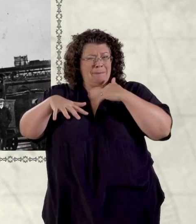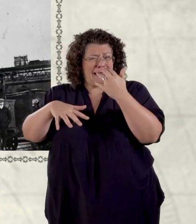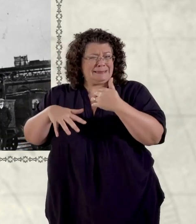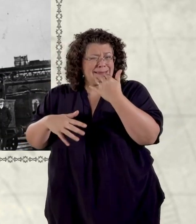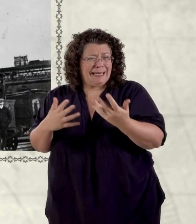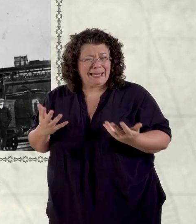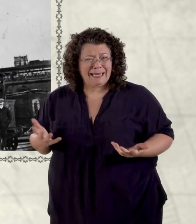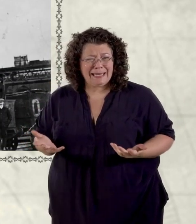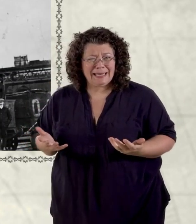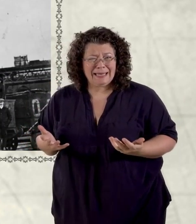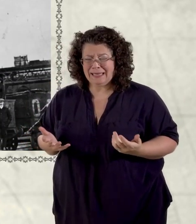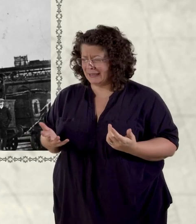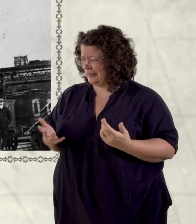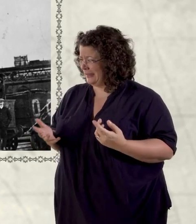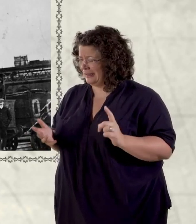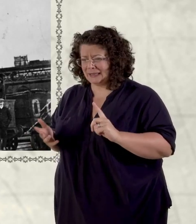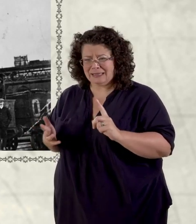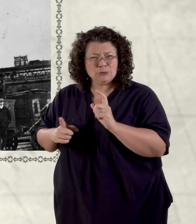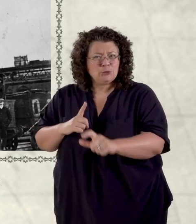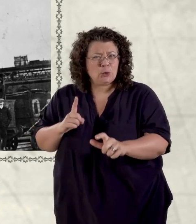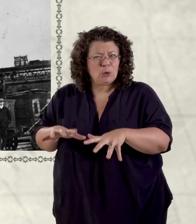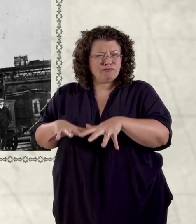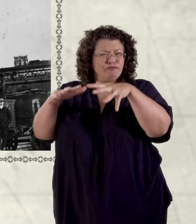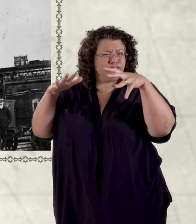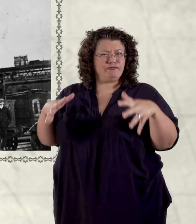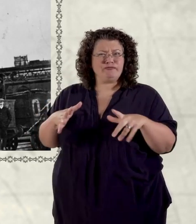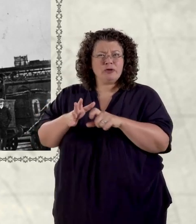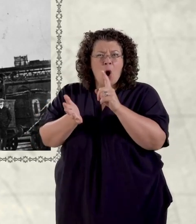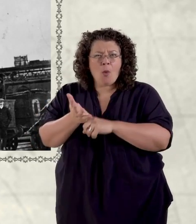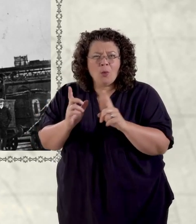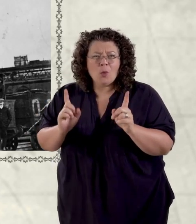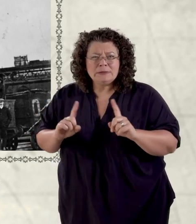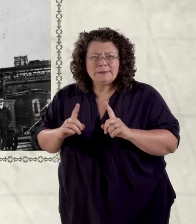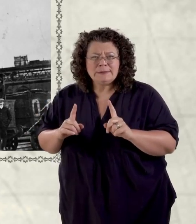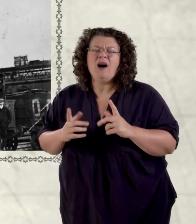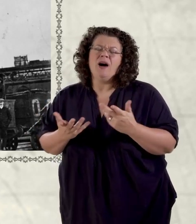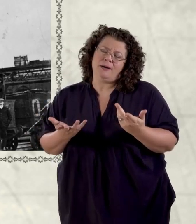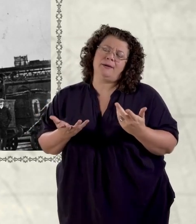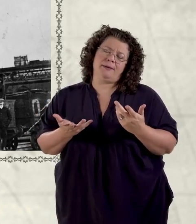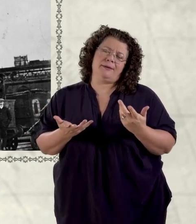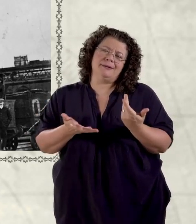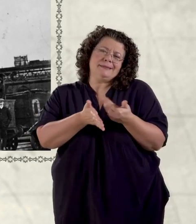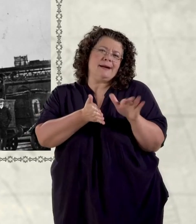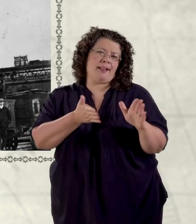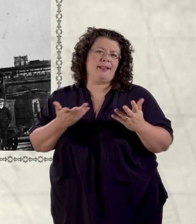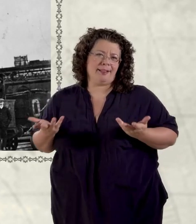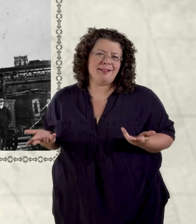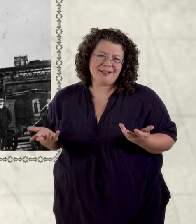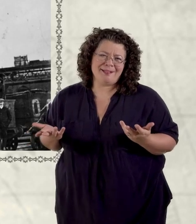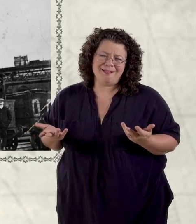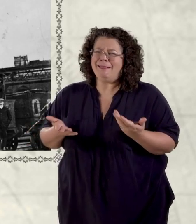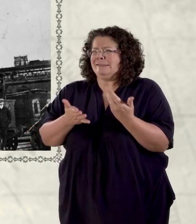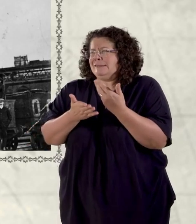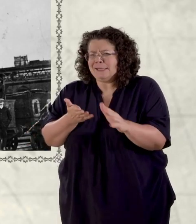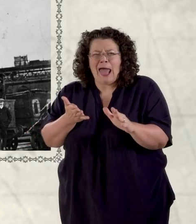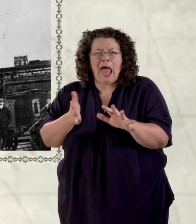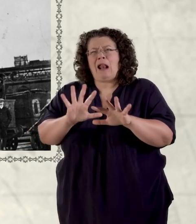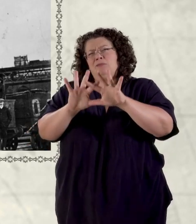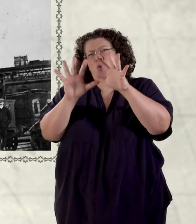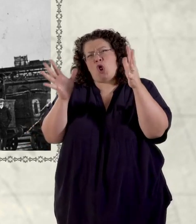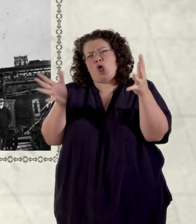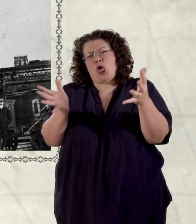Ond be o'n i am wneud yfo'r holl lo? Wel, ei werthu, ynde. Ei werthu dros y byd i